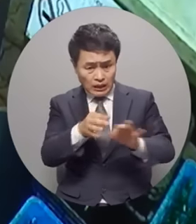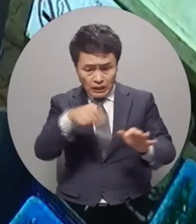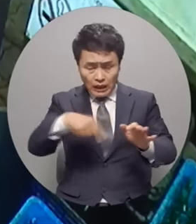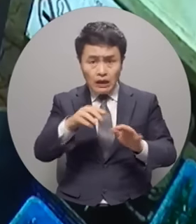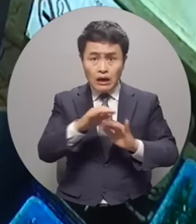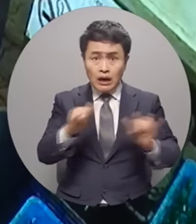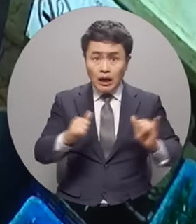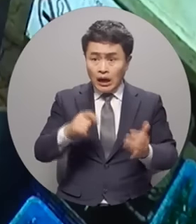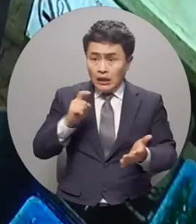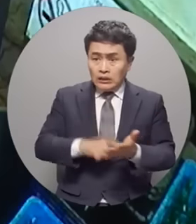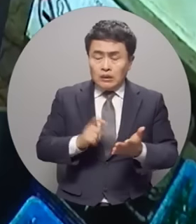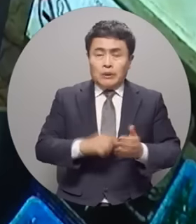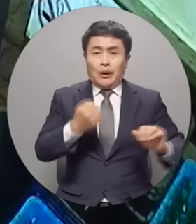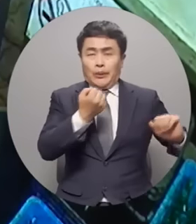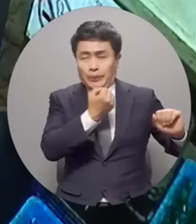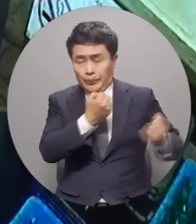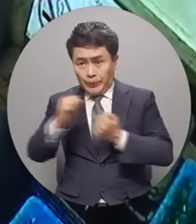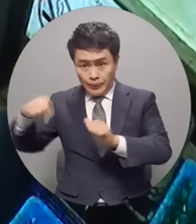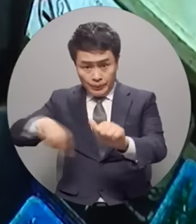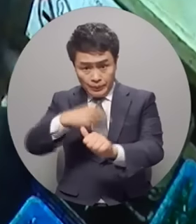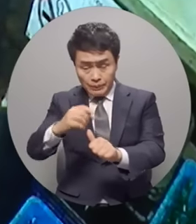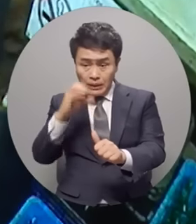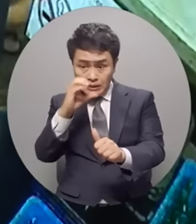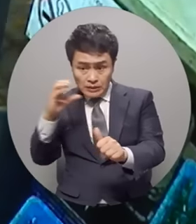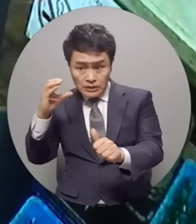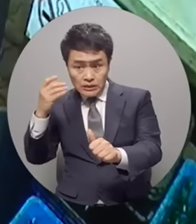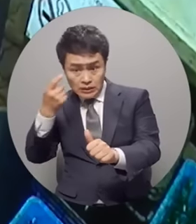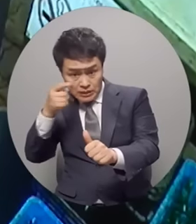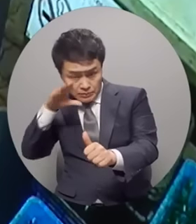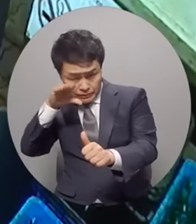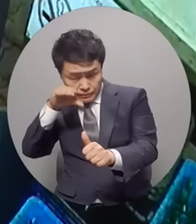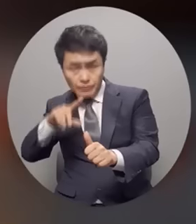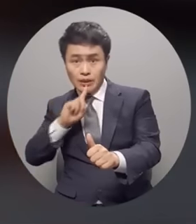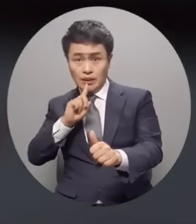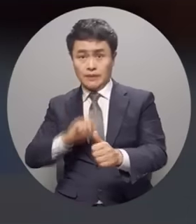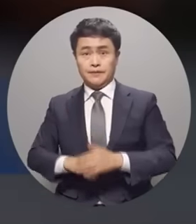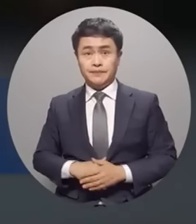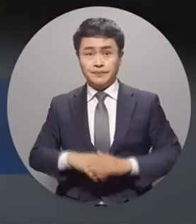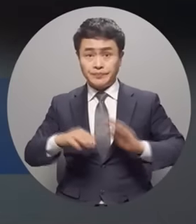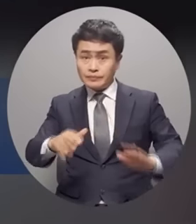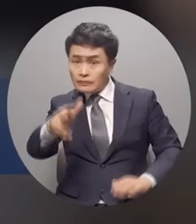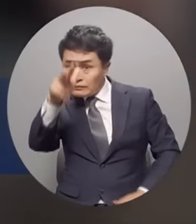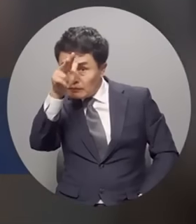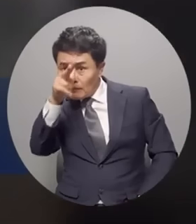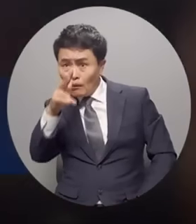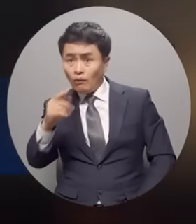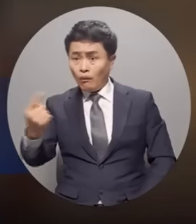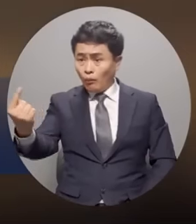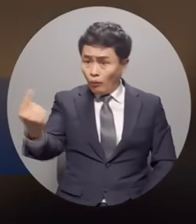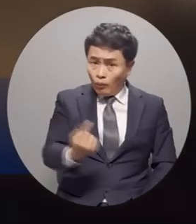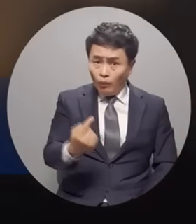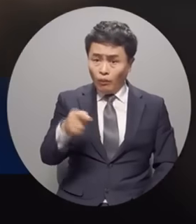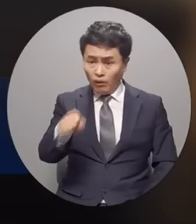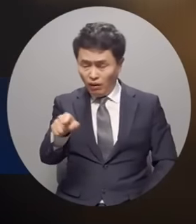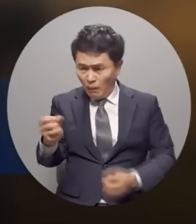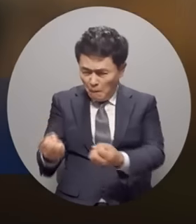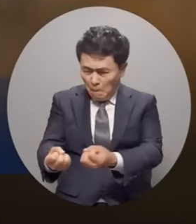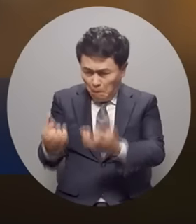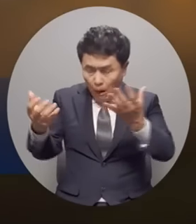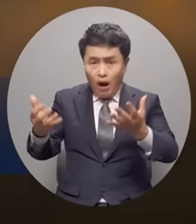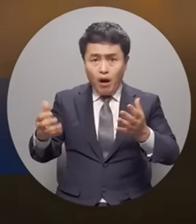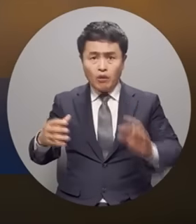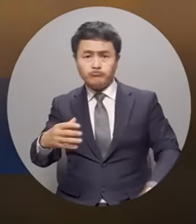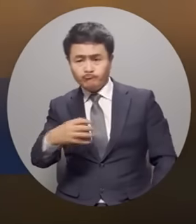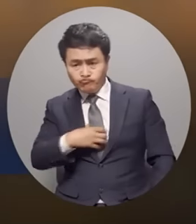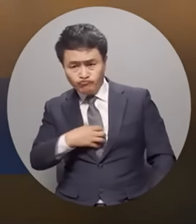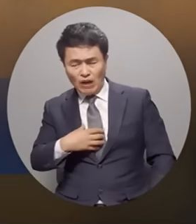사람들이 황급히 대피하는 모습도 CCTV에 포착됐습니다. 경찰분이 막 차가 터질 수 있다고